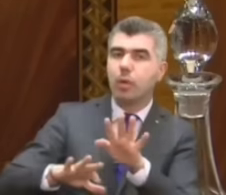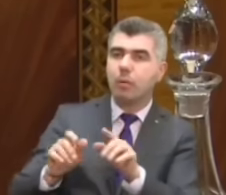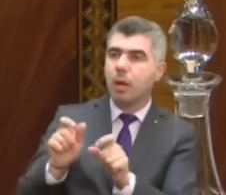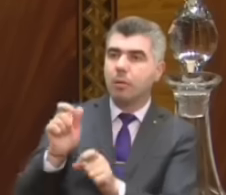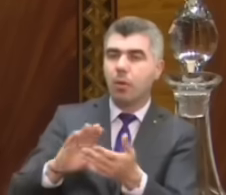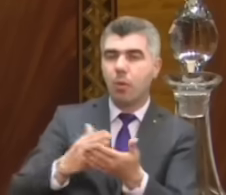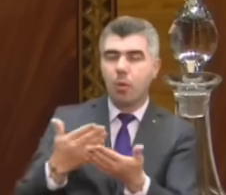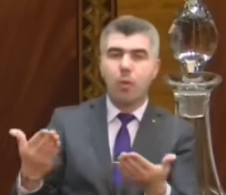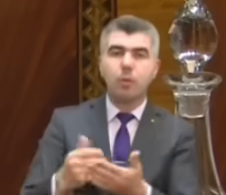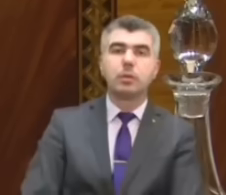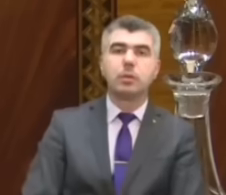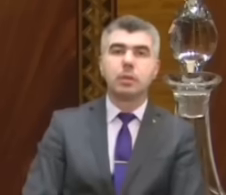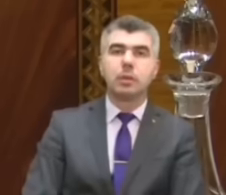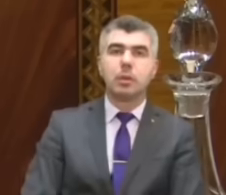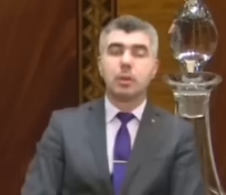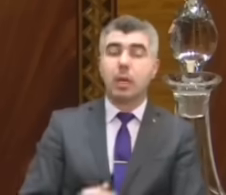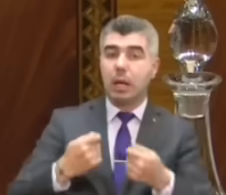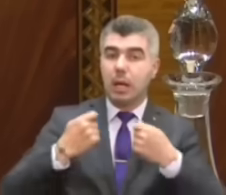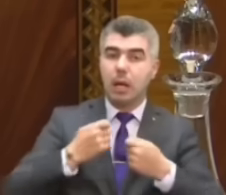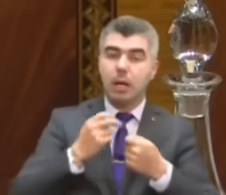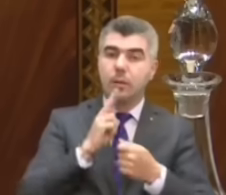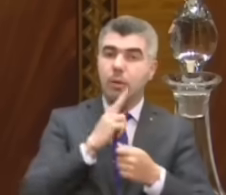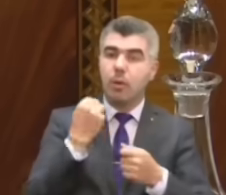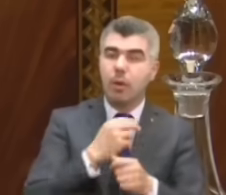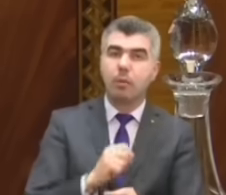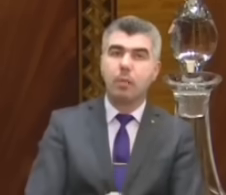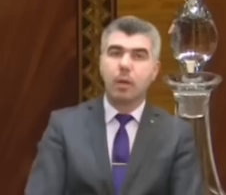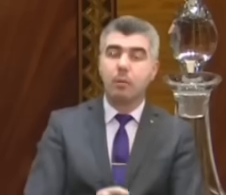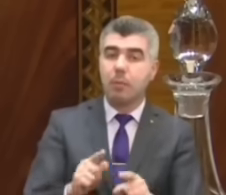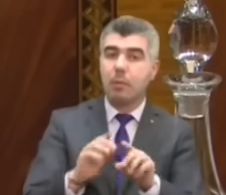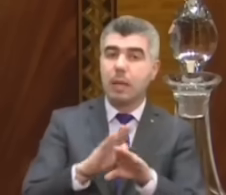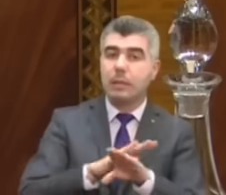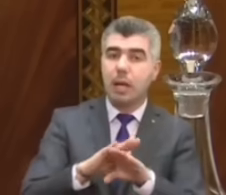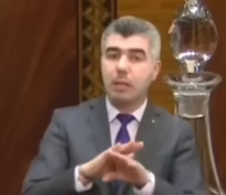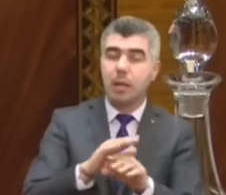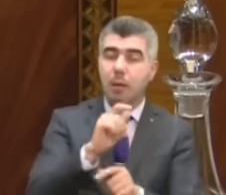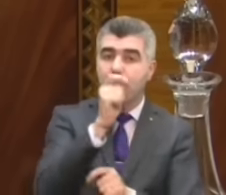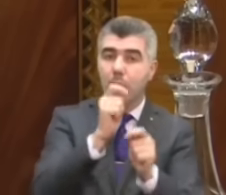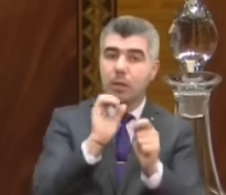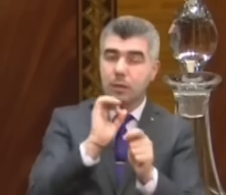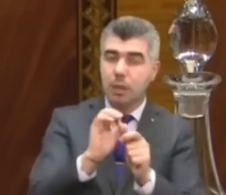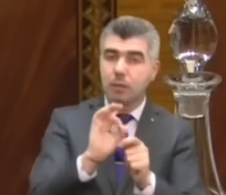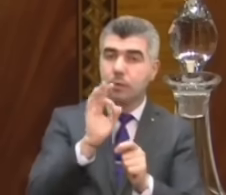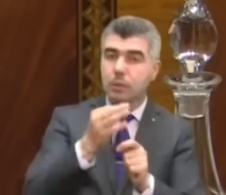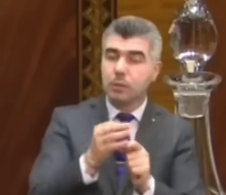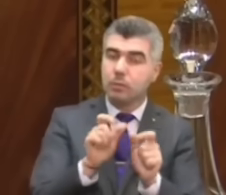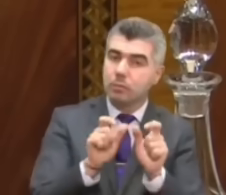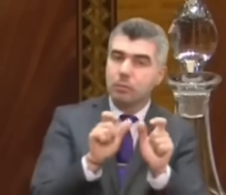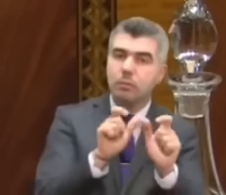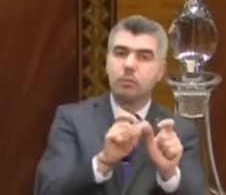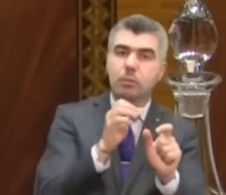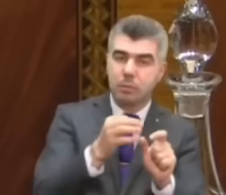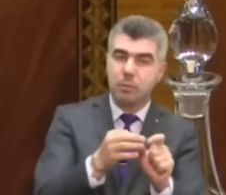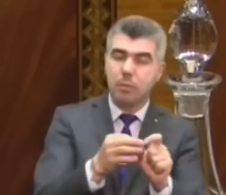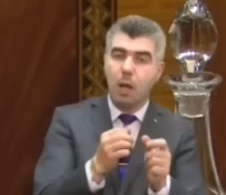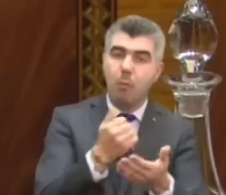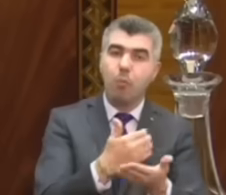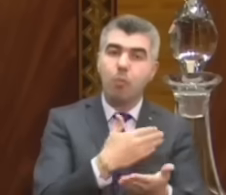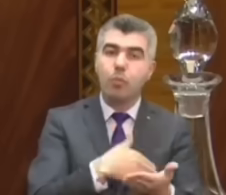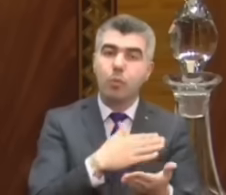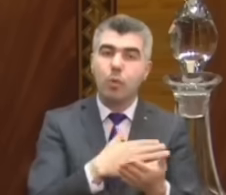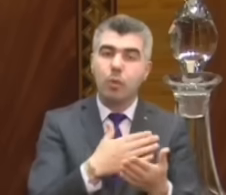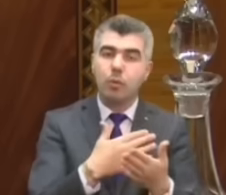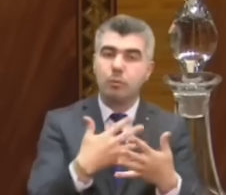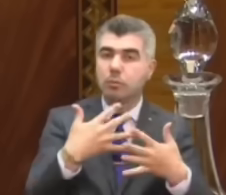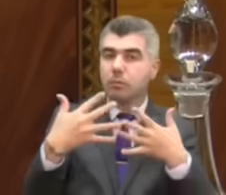الأمن الاجتماعي. السيد رئيس الحكومة، تحقيق سياسة تعميرية فعالة يتطلب حكامة جيدة قوام المسؤولية والشفافية حتى يحظى